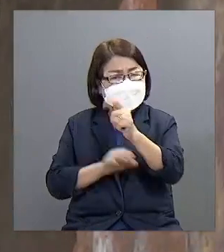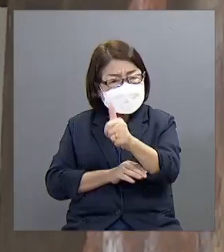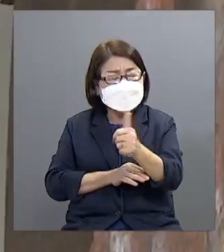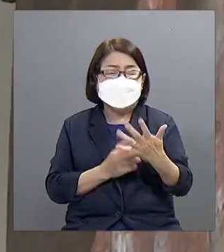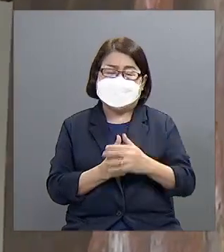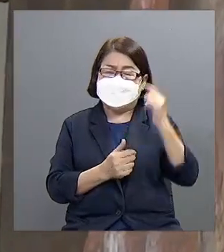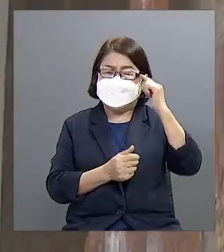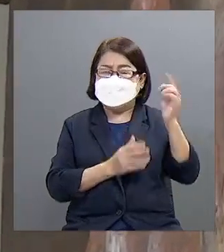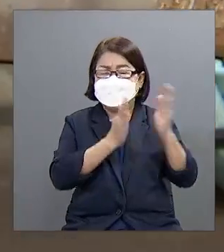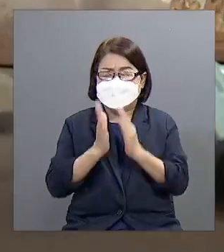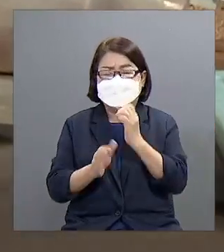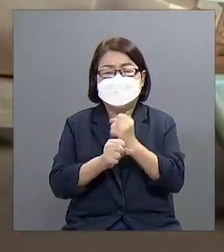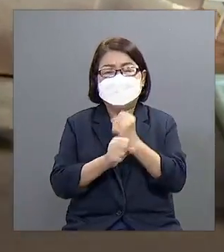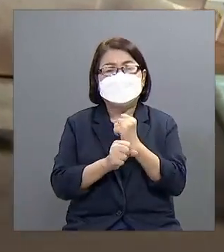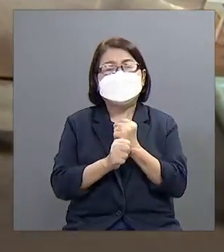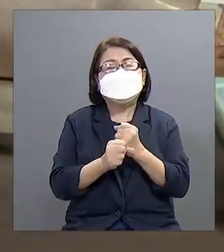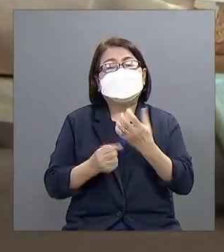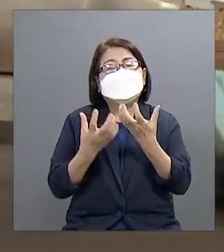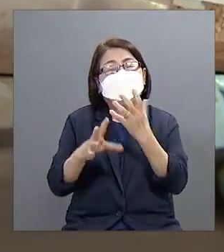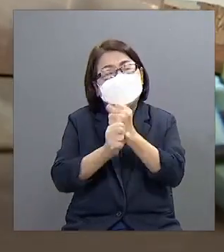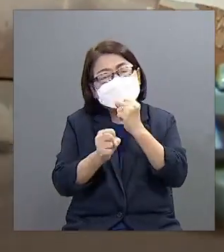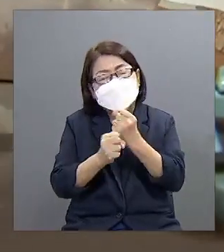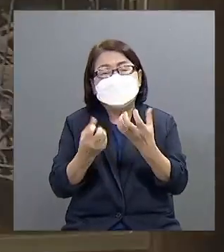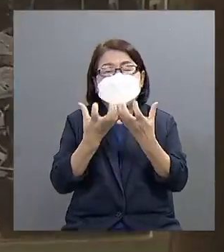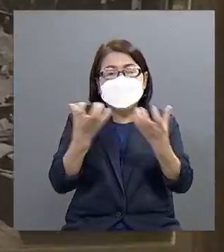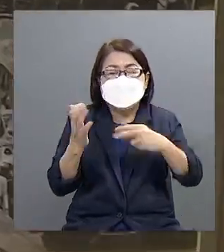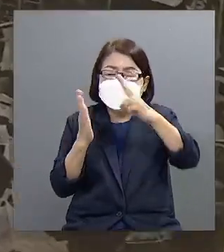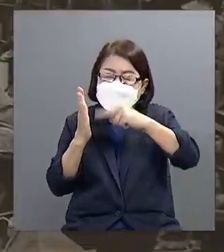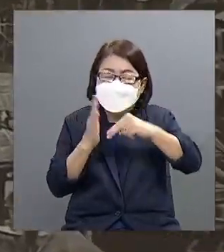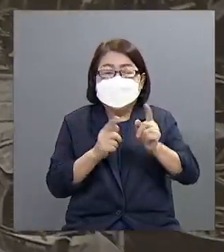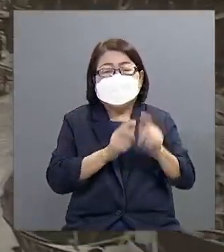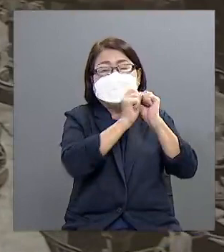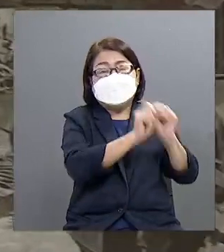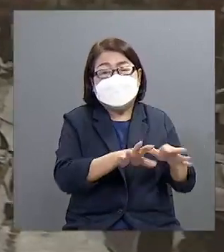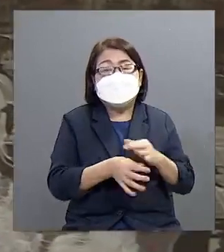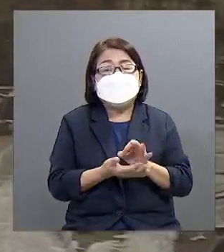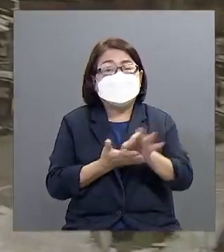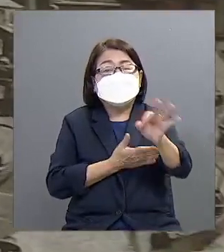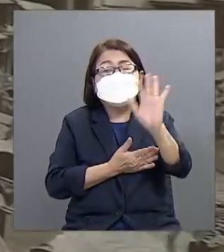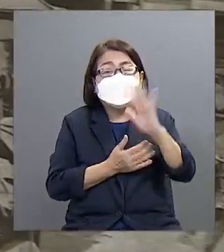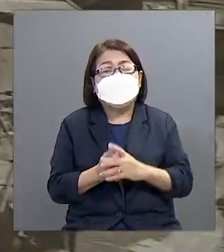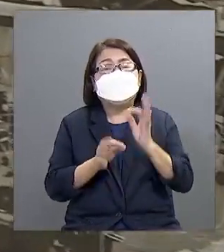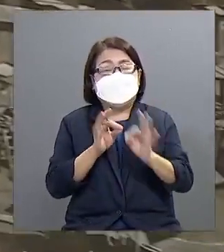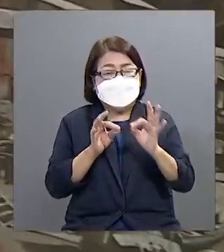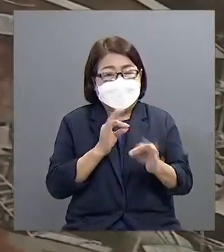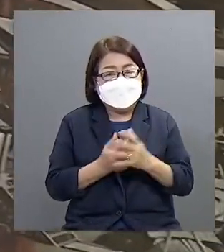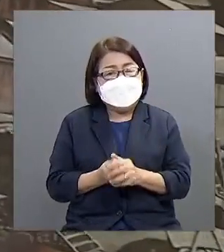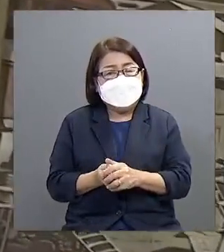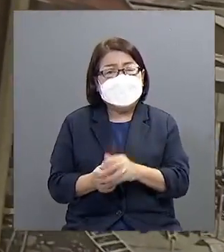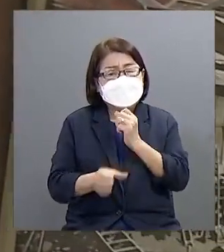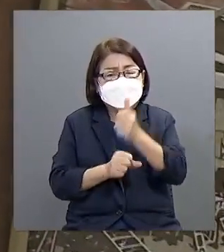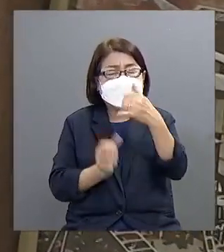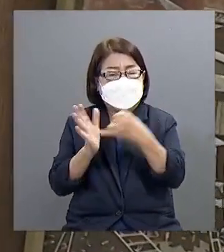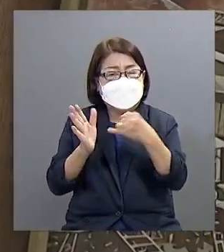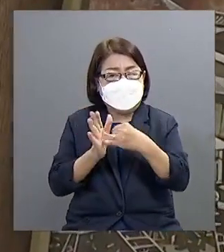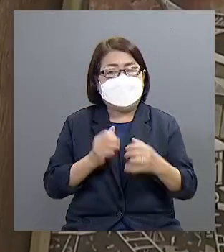เป็นทั้งวัสดุที่ทิ้งแล้วตอบโจทย์ทั้งความประหยัดความเรียบง่ายและถ้าเรามาสร้างเป็นงานศิลปะมันก็จะเกิดประโยชน์สูงสุดอัน